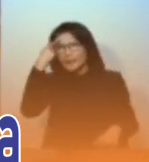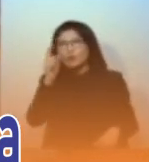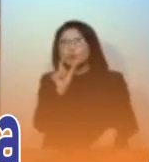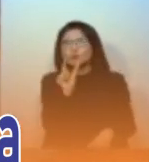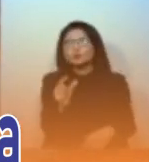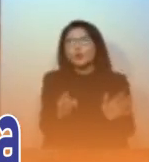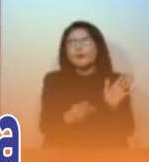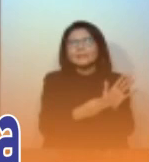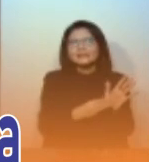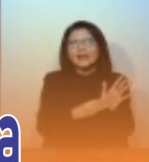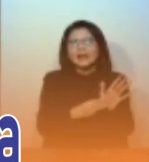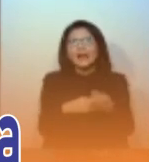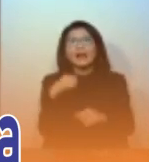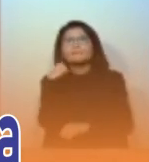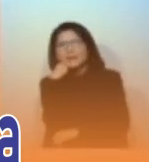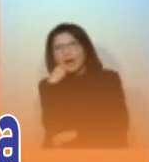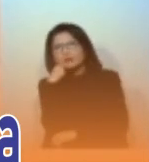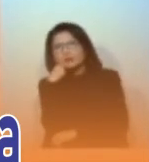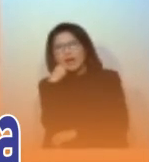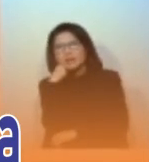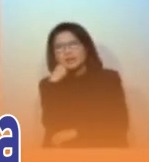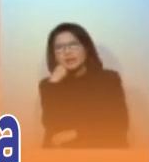mengatasi pengangguran yang